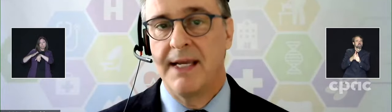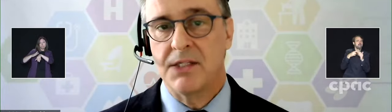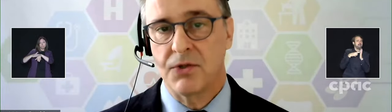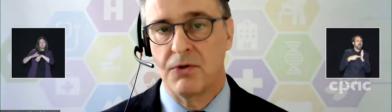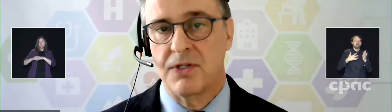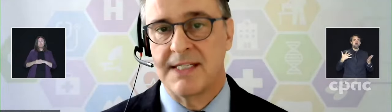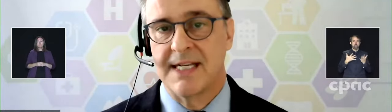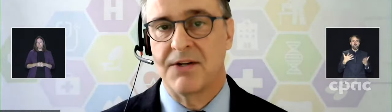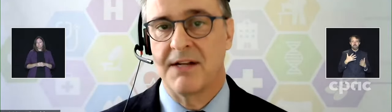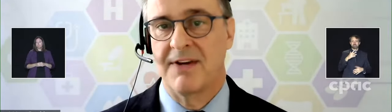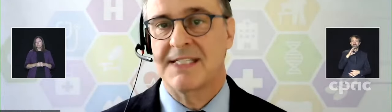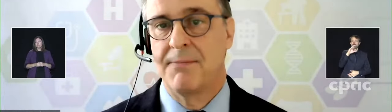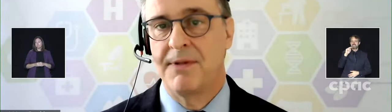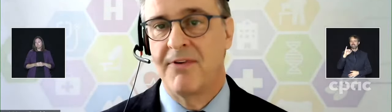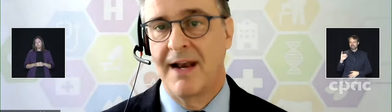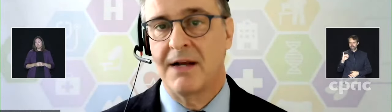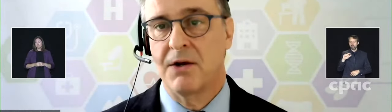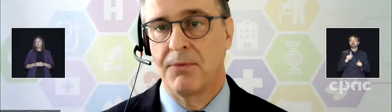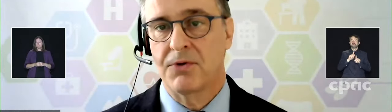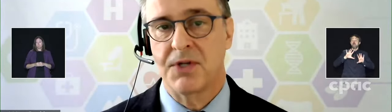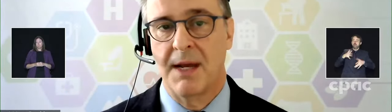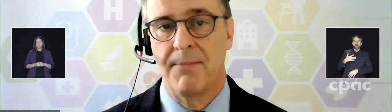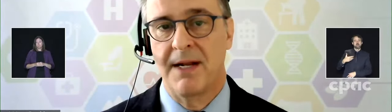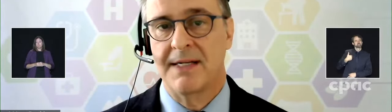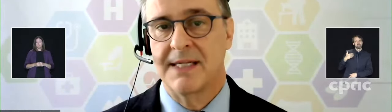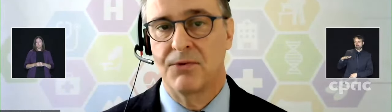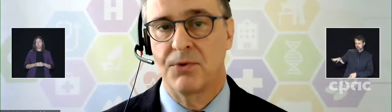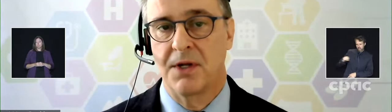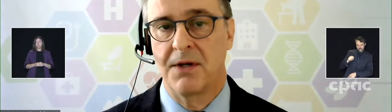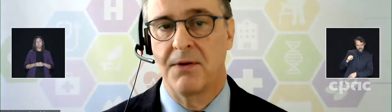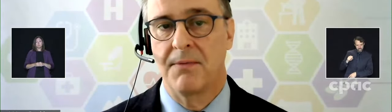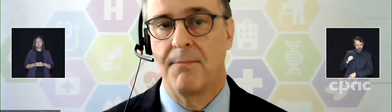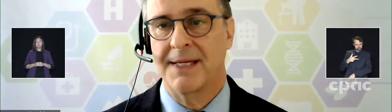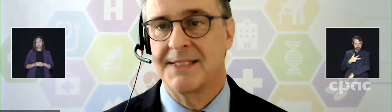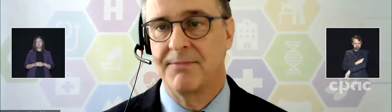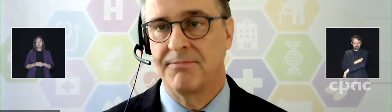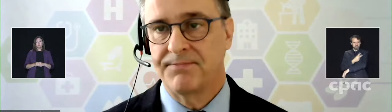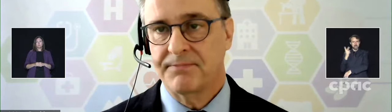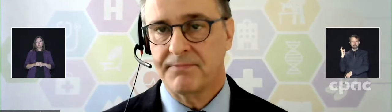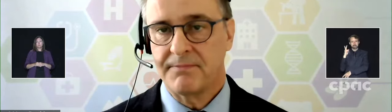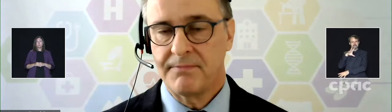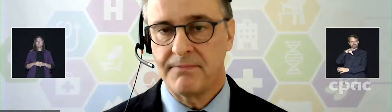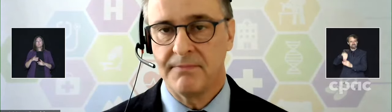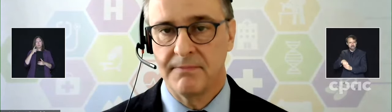et sur l'utilisation des vaccins bivalents comme dose de rappel cet automne. Merci.